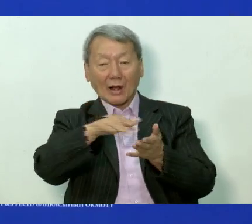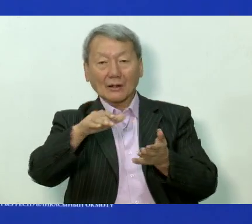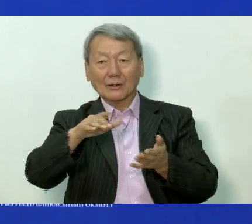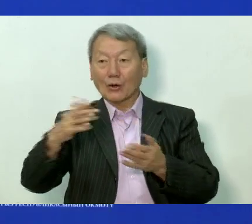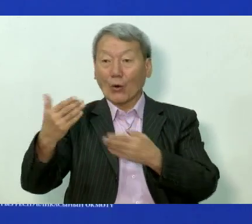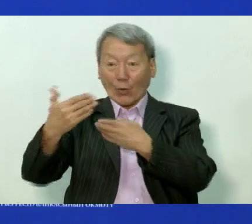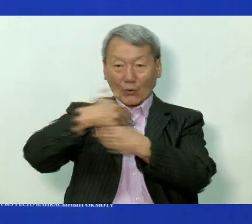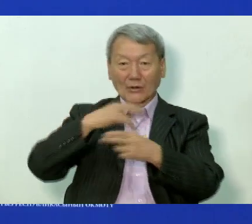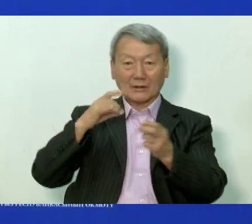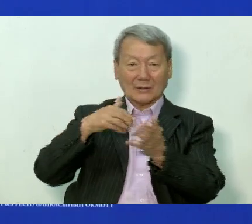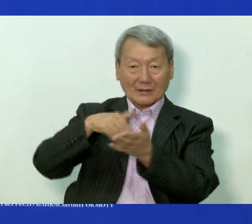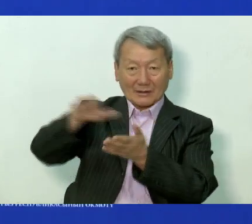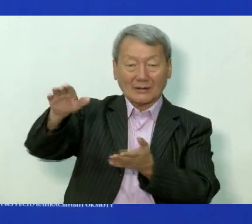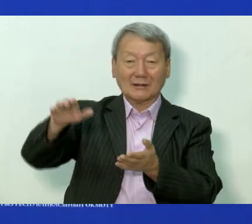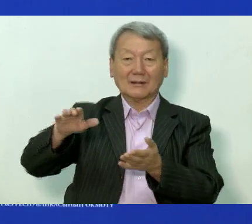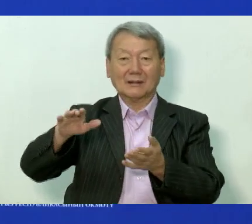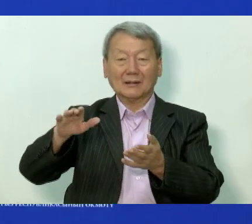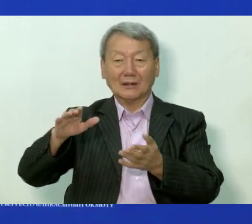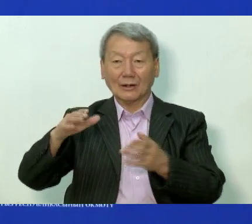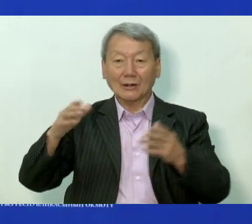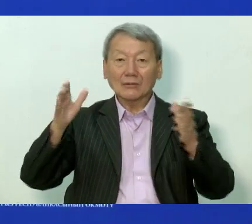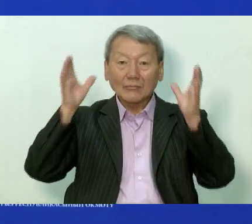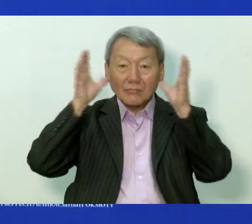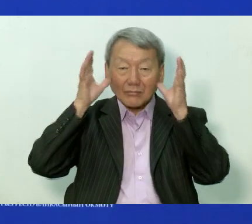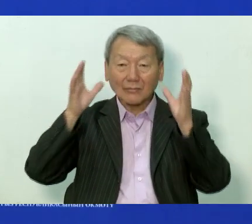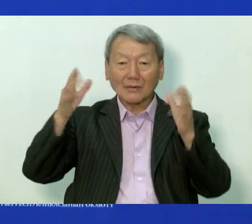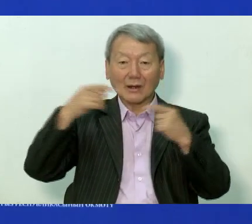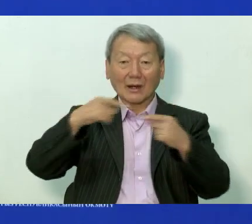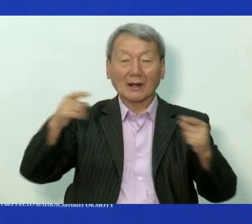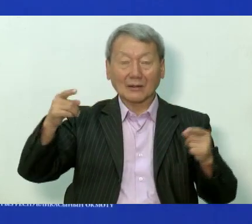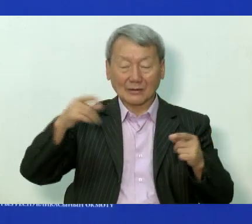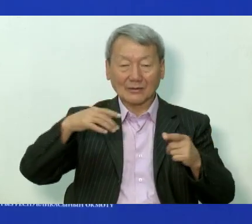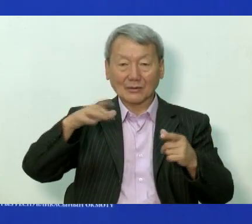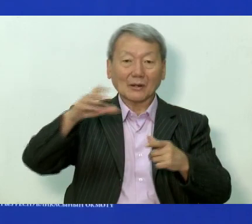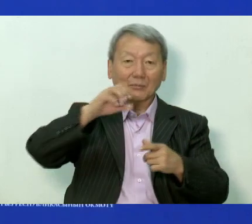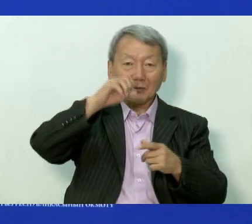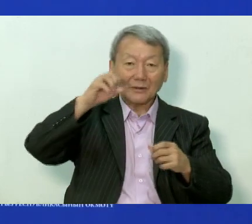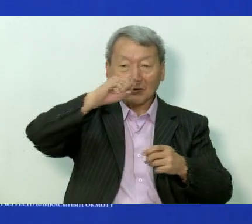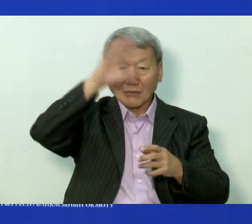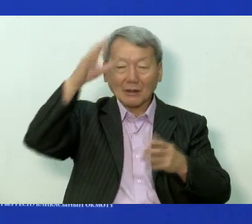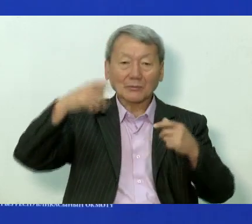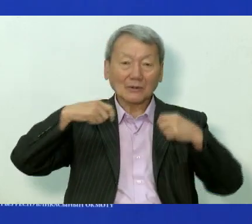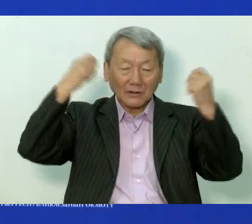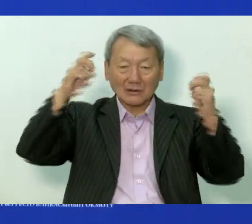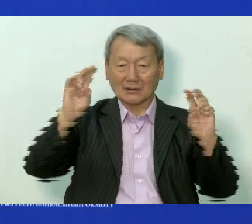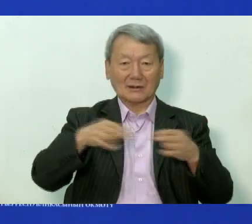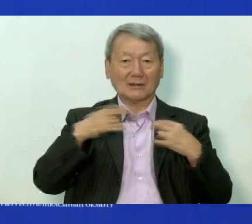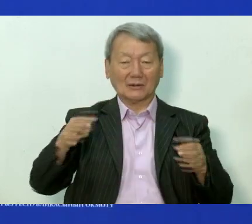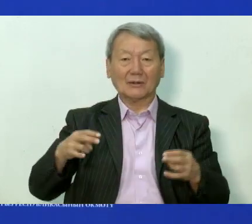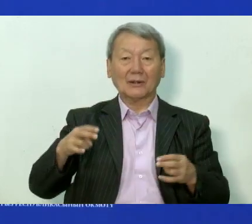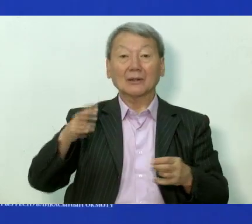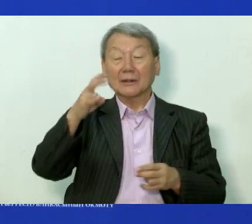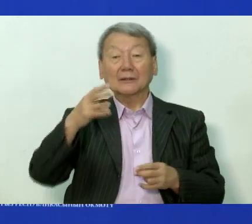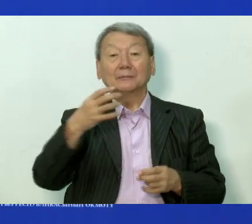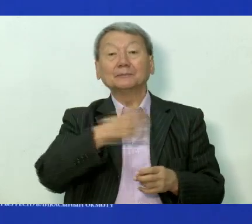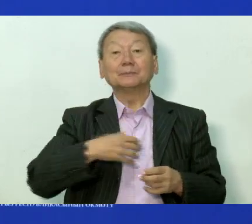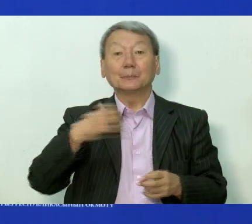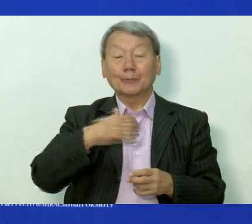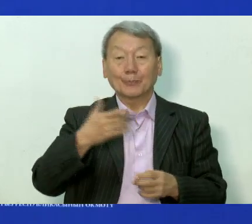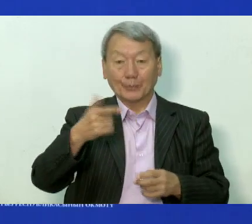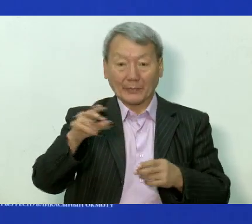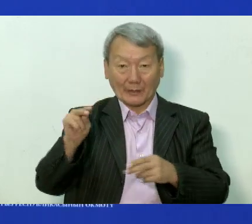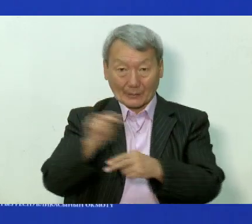приема гостей, проведения тоев и различных мероприятий. И немаловажную роль в